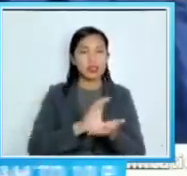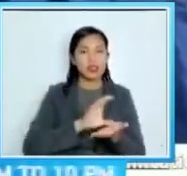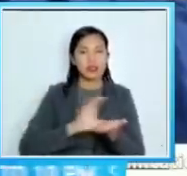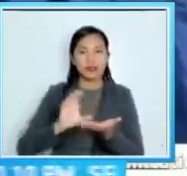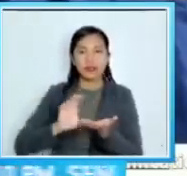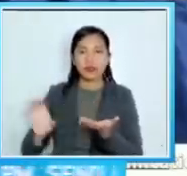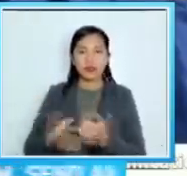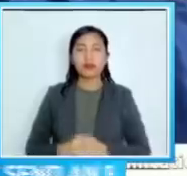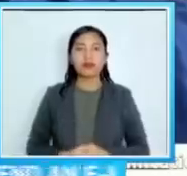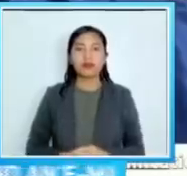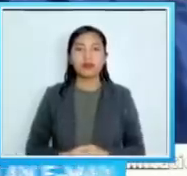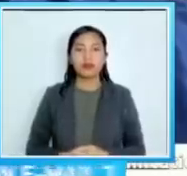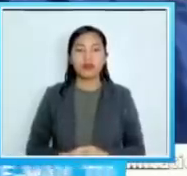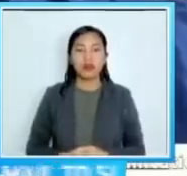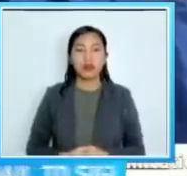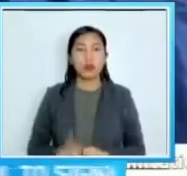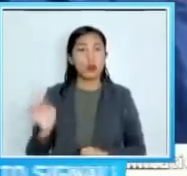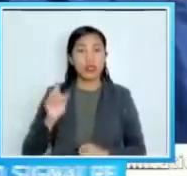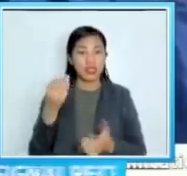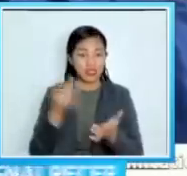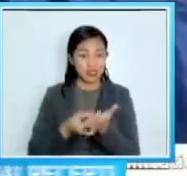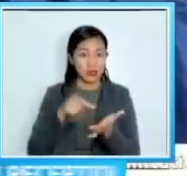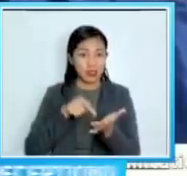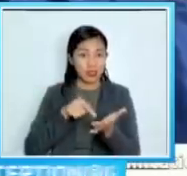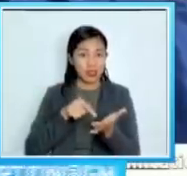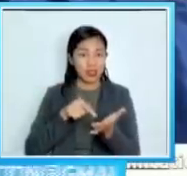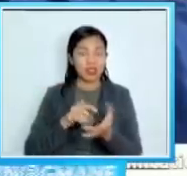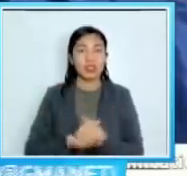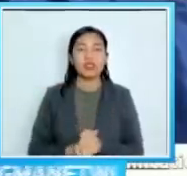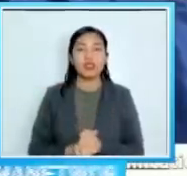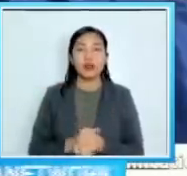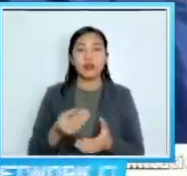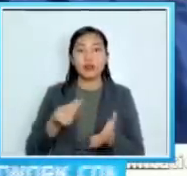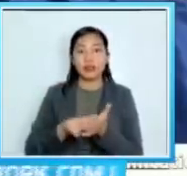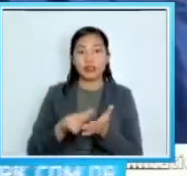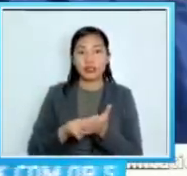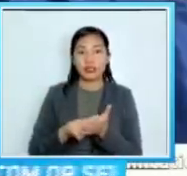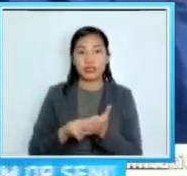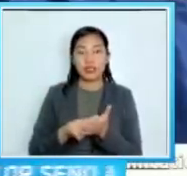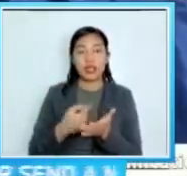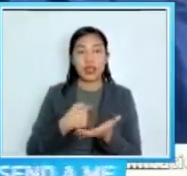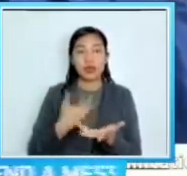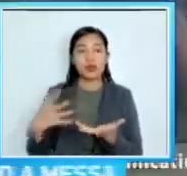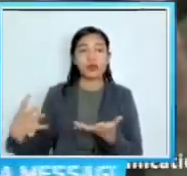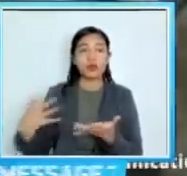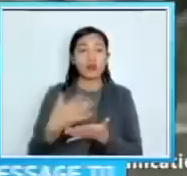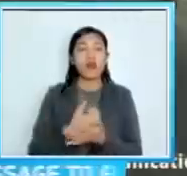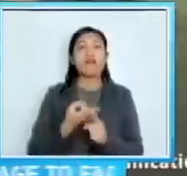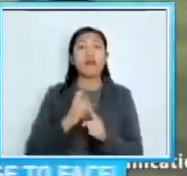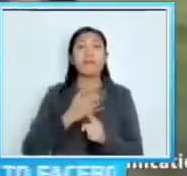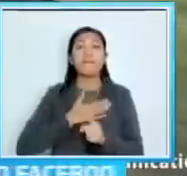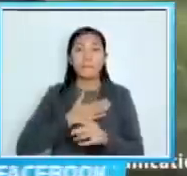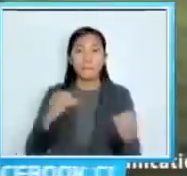Hindi ito yung contingent fund, hindi ito calamity. This is the money na kukuha ko from my office.